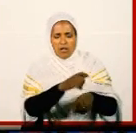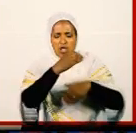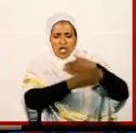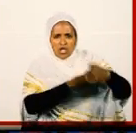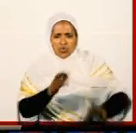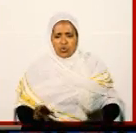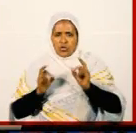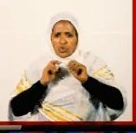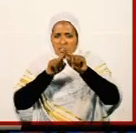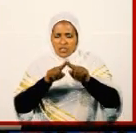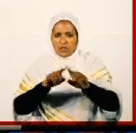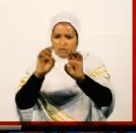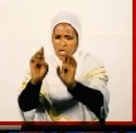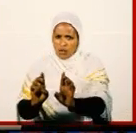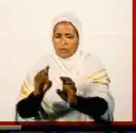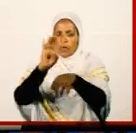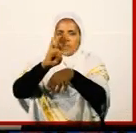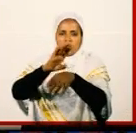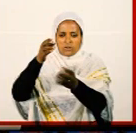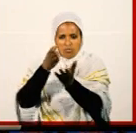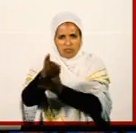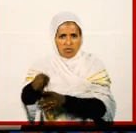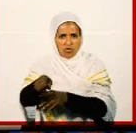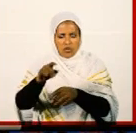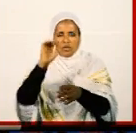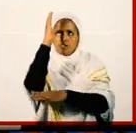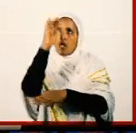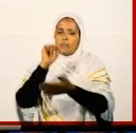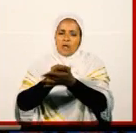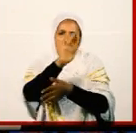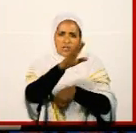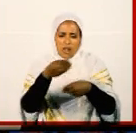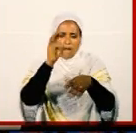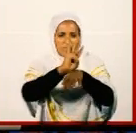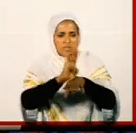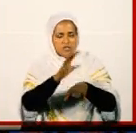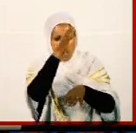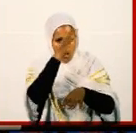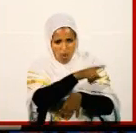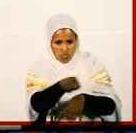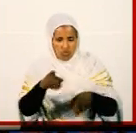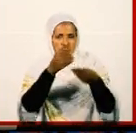የሰጠ ለቤተ ክርስቲያን አባቶች ነው። መንጋዎችን ጠብቅ፣ ጠቦቶችን ጠብቅ ብሎ